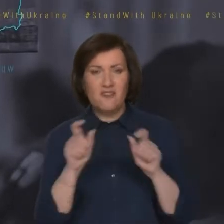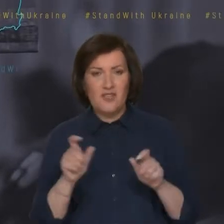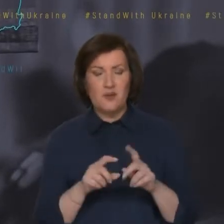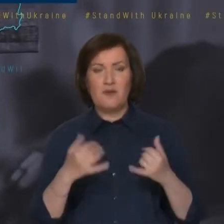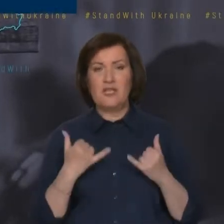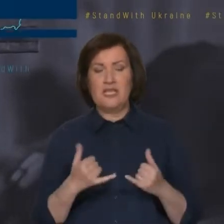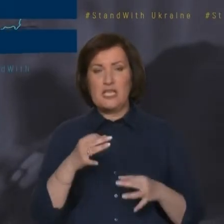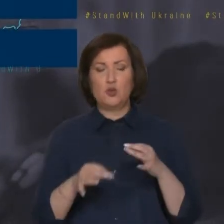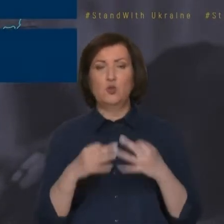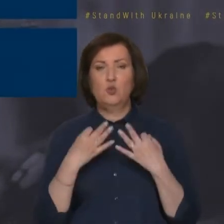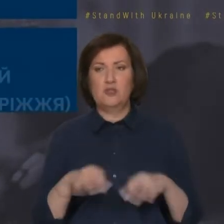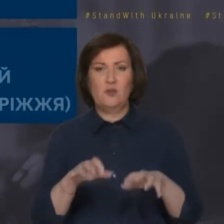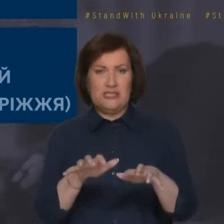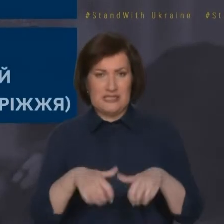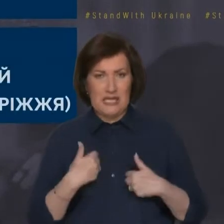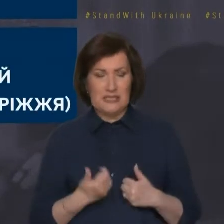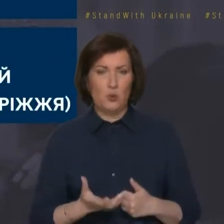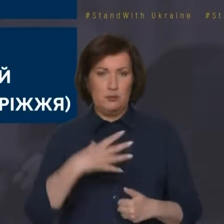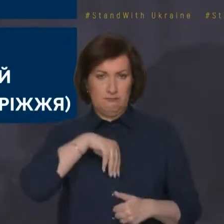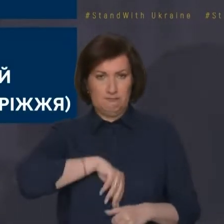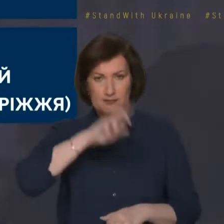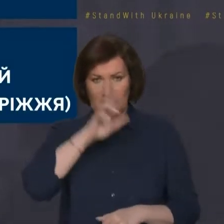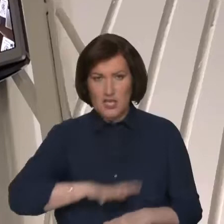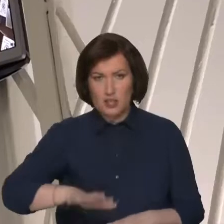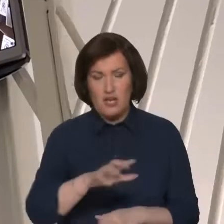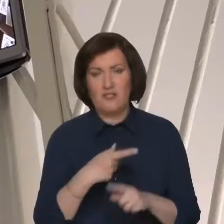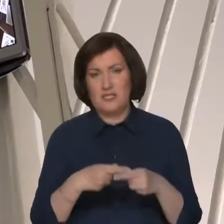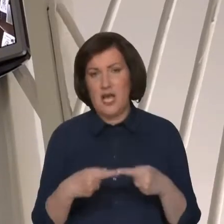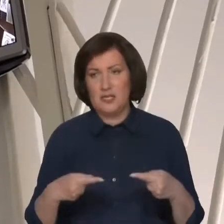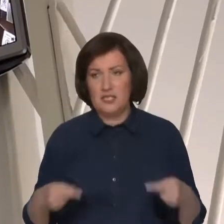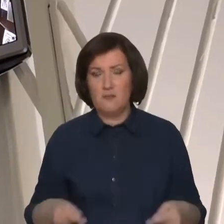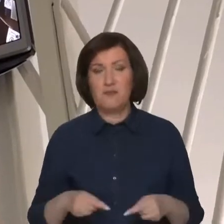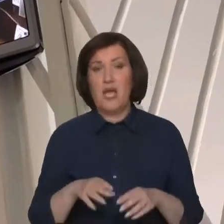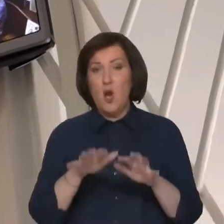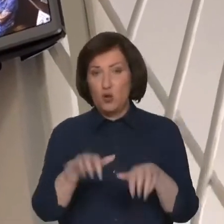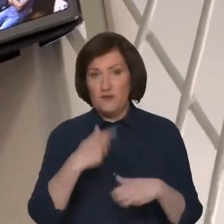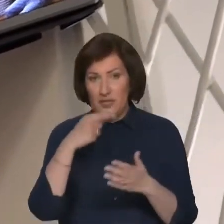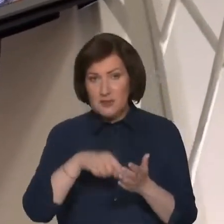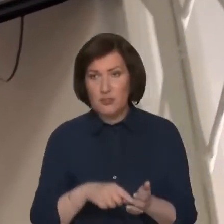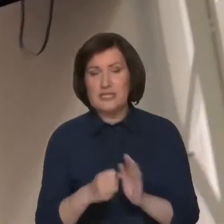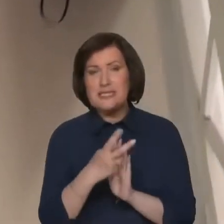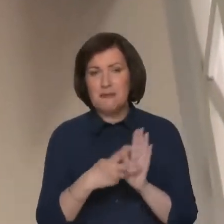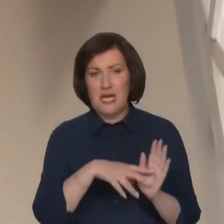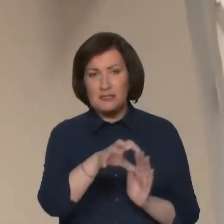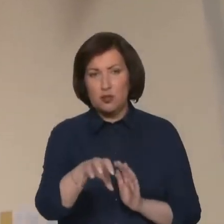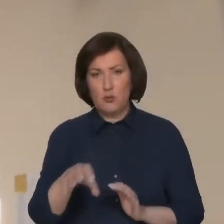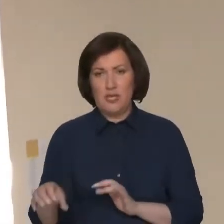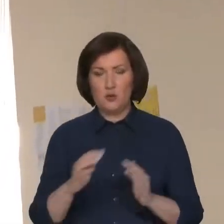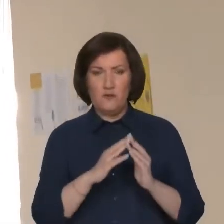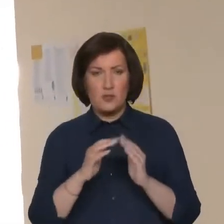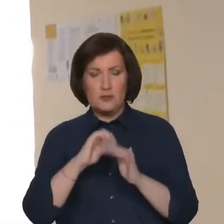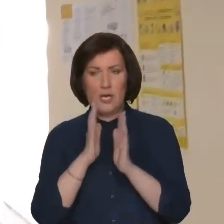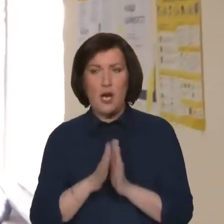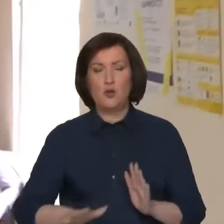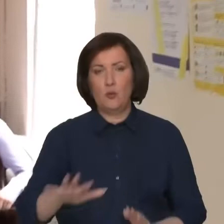і нині суд дозволив стягнути на користь держави ці активи. Під конфіскацію також потрапили 17 об'єктів нерухомості